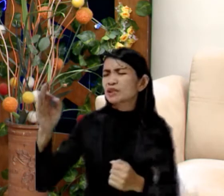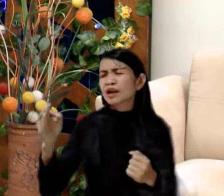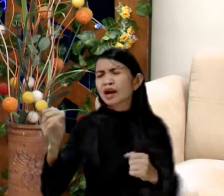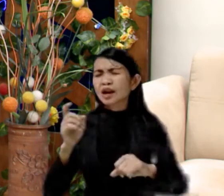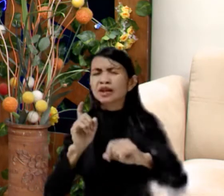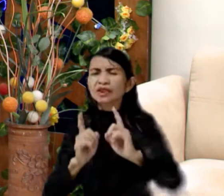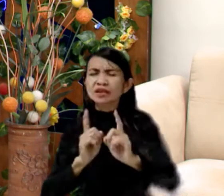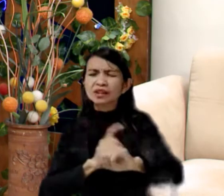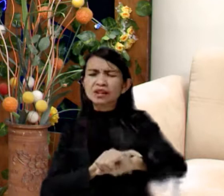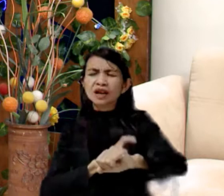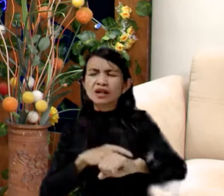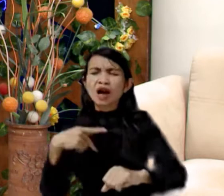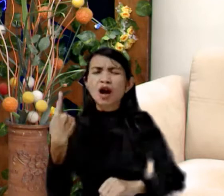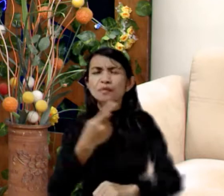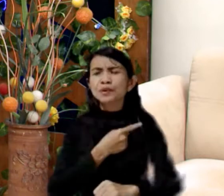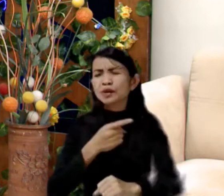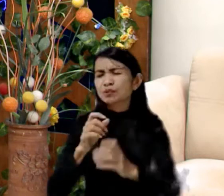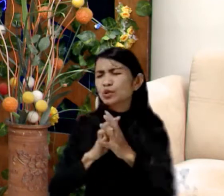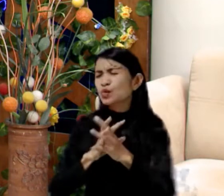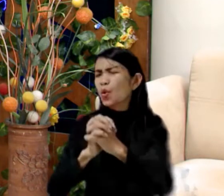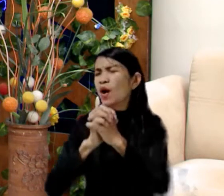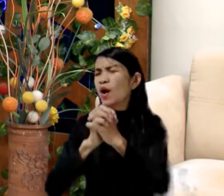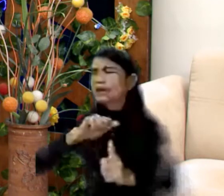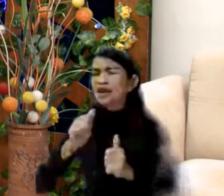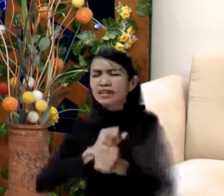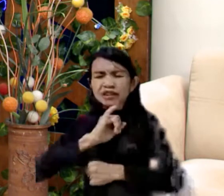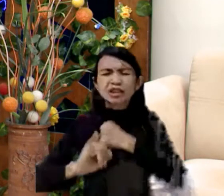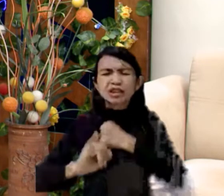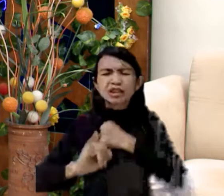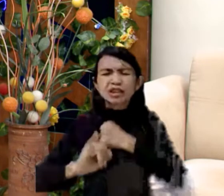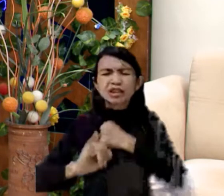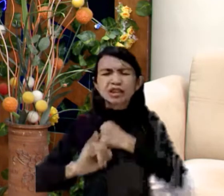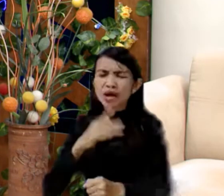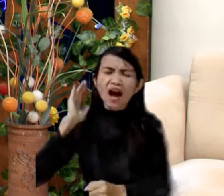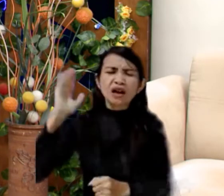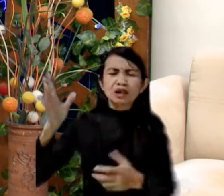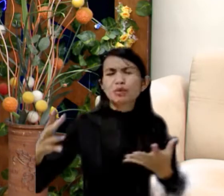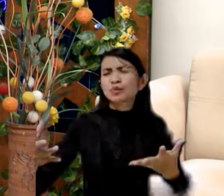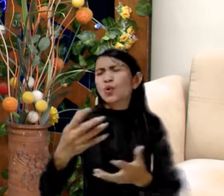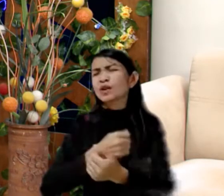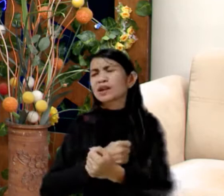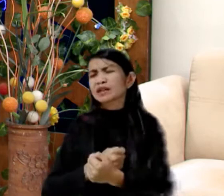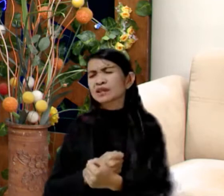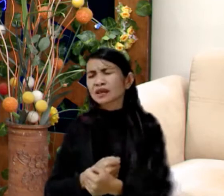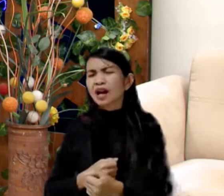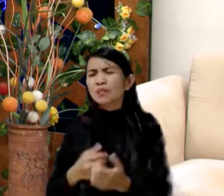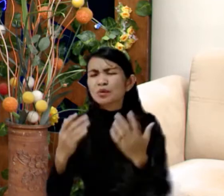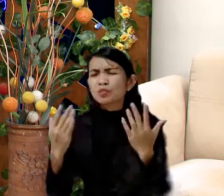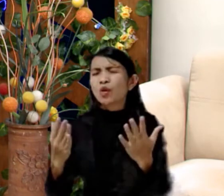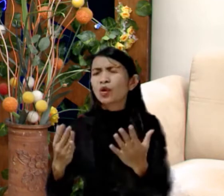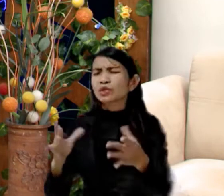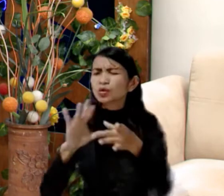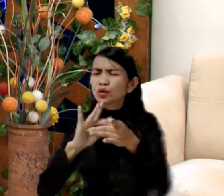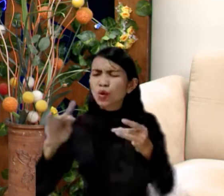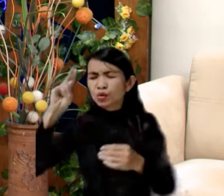memperoleh. Oleh karena itu Tuhan, kami saat ini memohon, kiranya Roh-Mu bersama dengan kami. Itu adalah kebutuhan